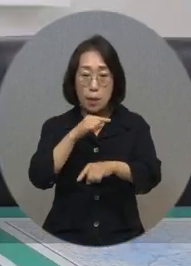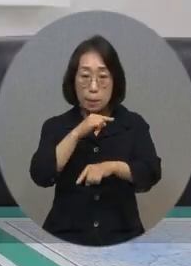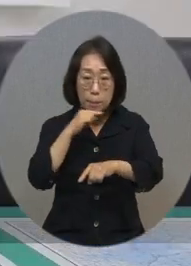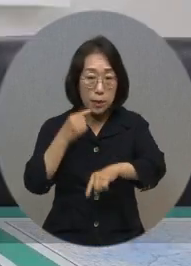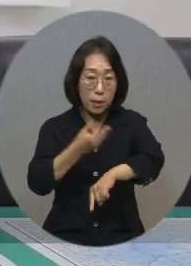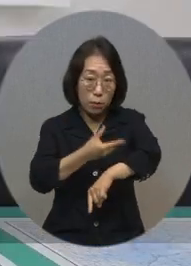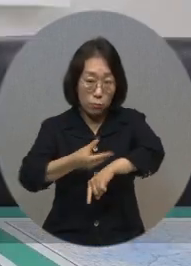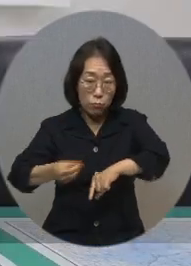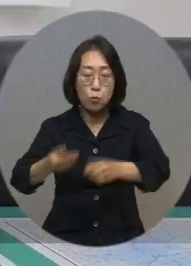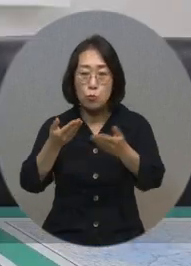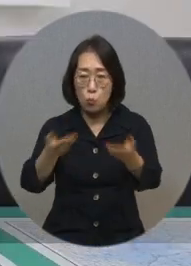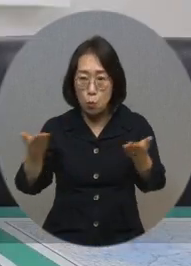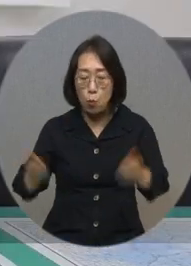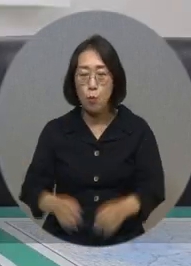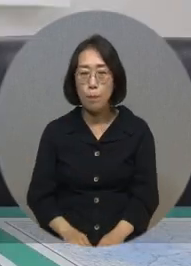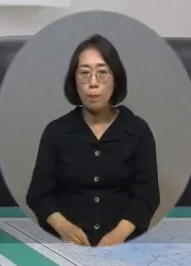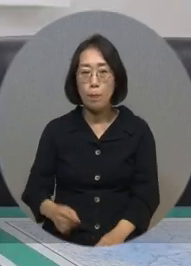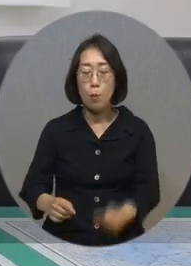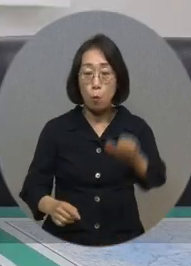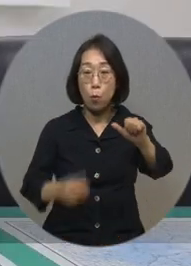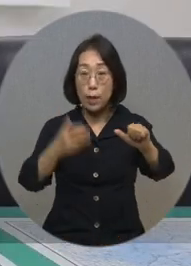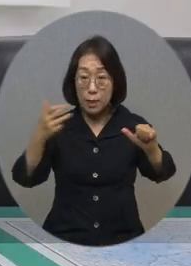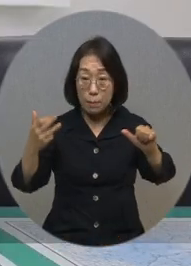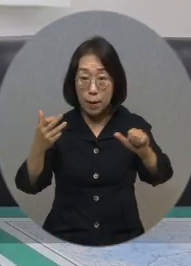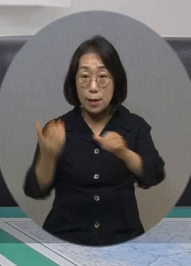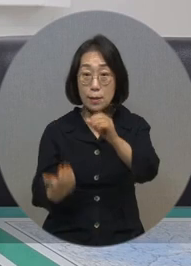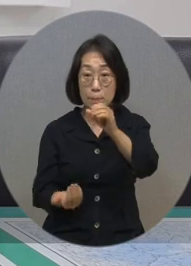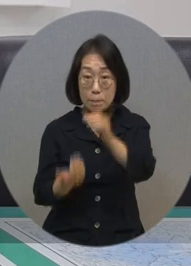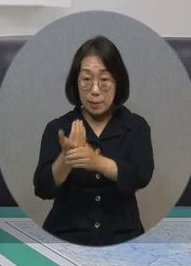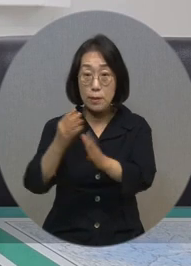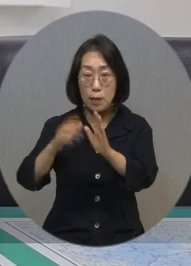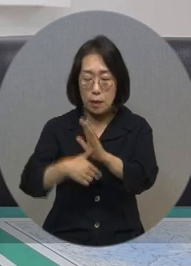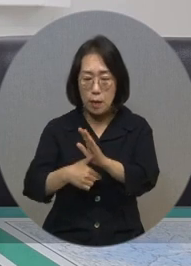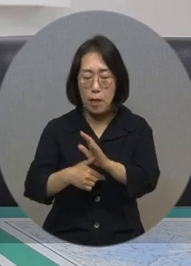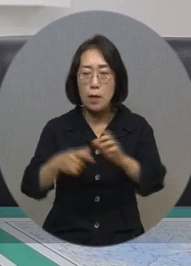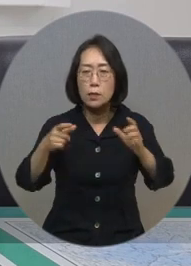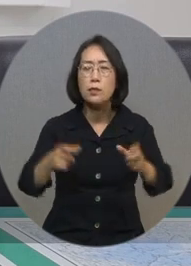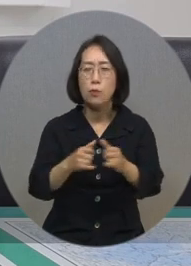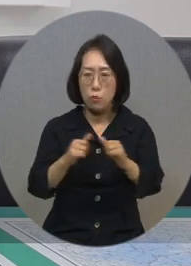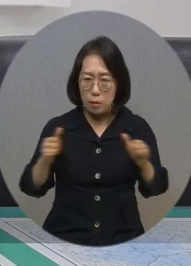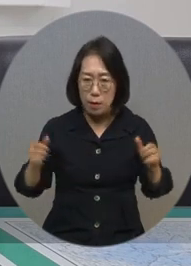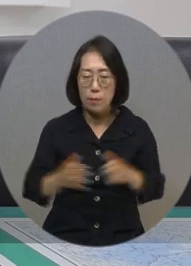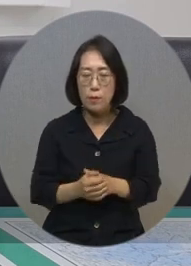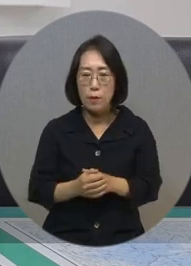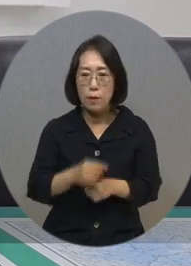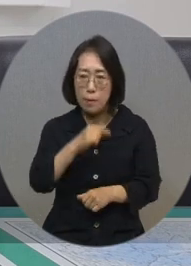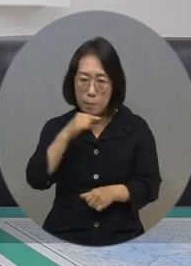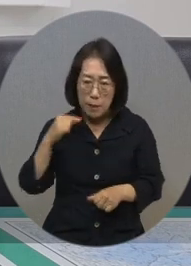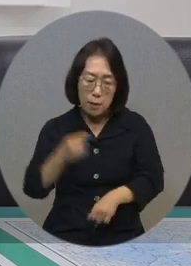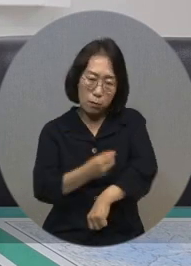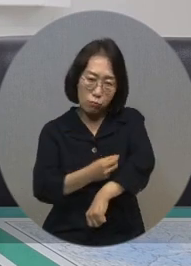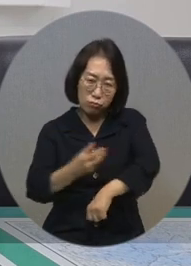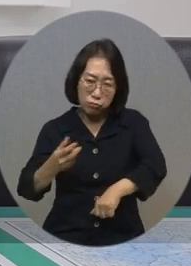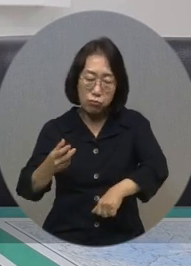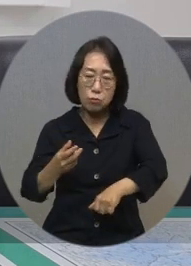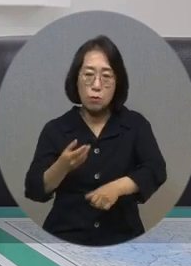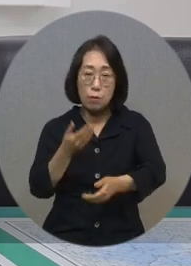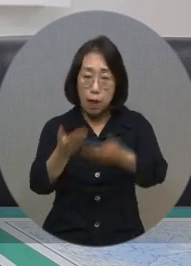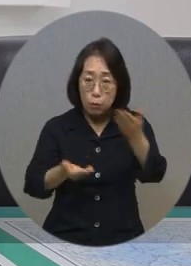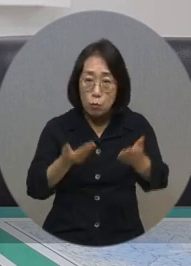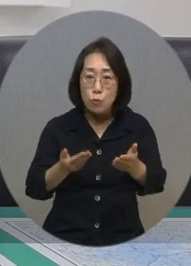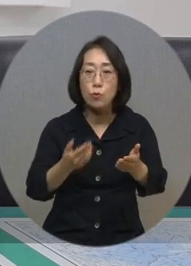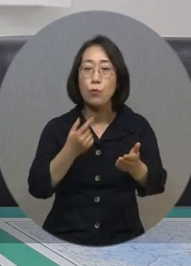또 518 민주화 운동 당시에 또 수많은 시민들이 또 허열에 참여했던 그 사례를 들 수가